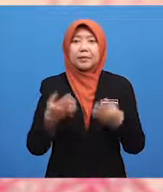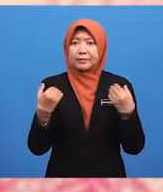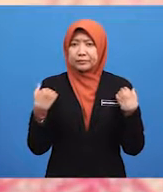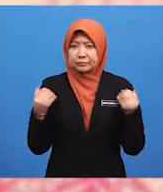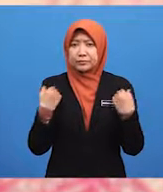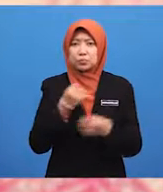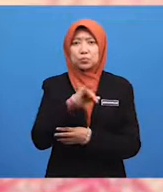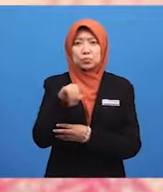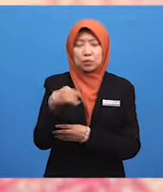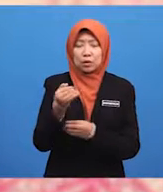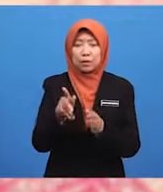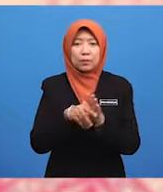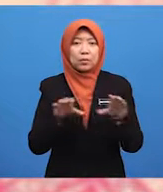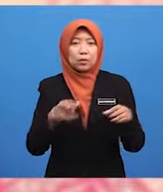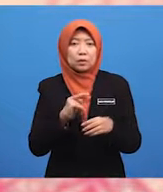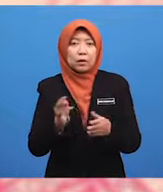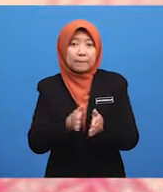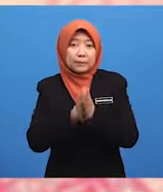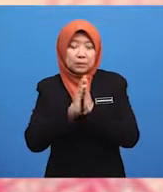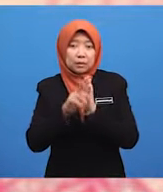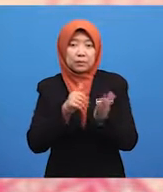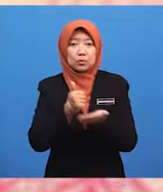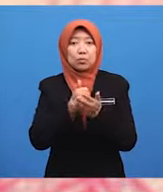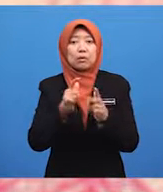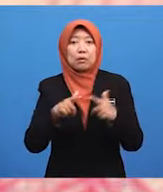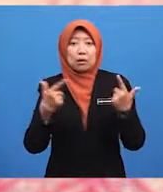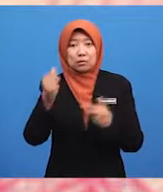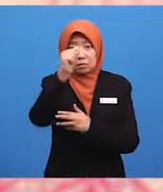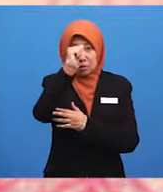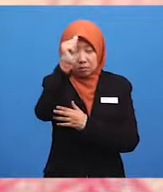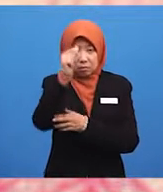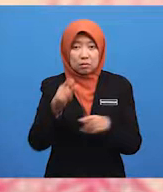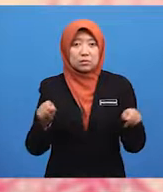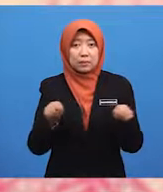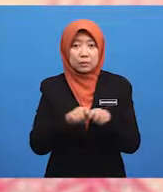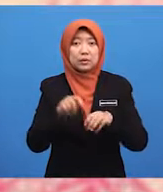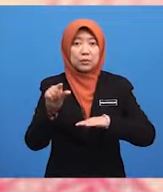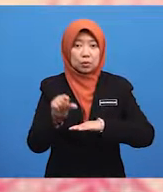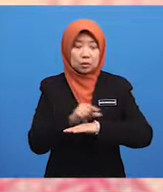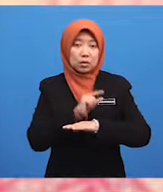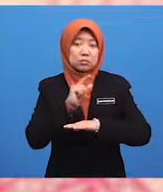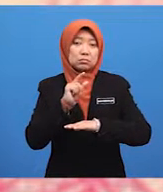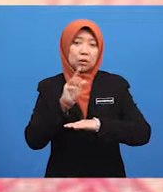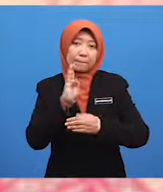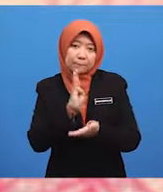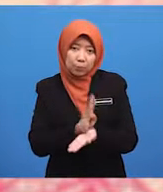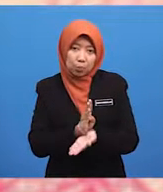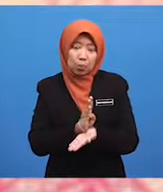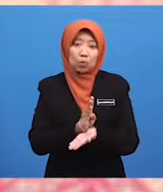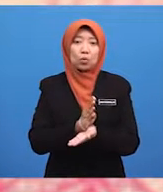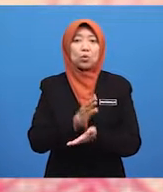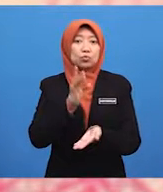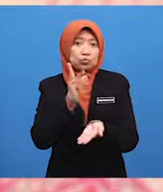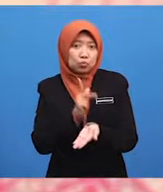juga perbuatan meminta pertolongan selain Allah seperti menggunakan khidmat bomoh atau